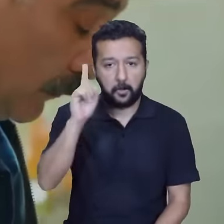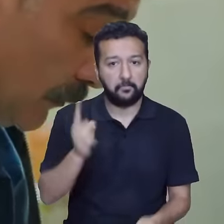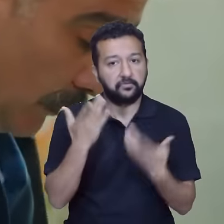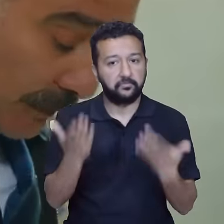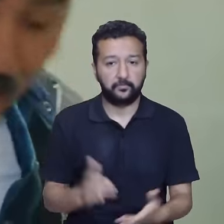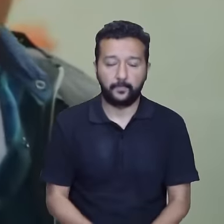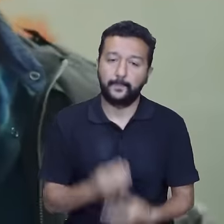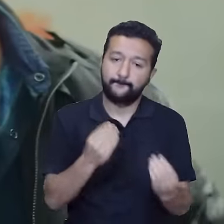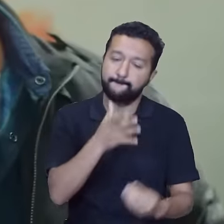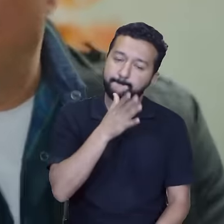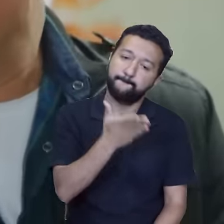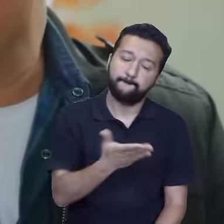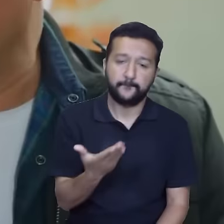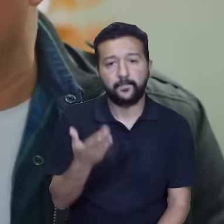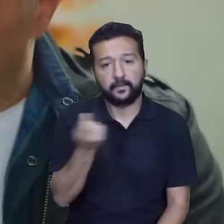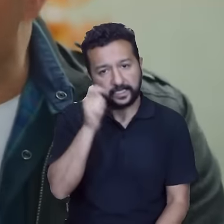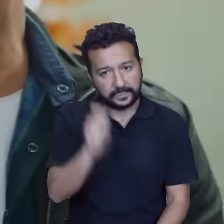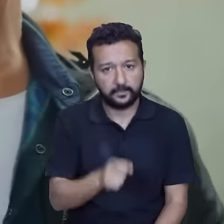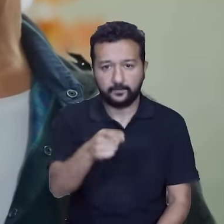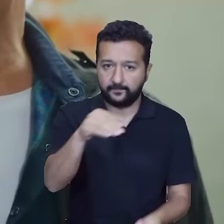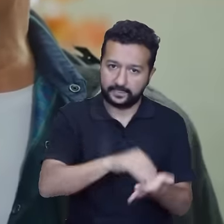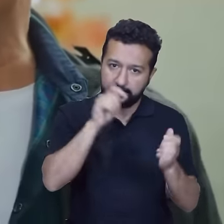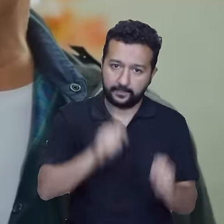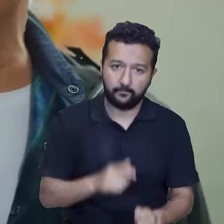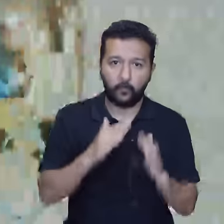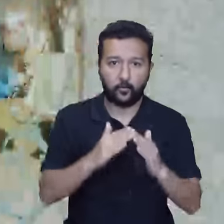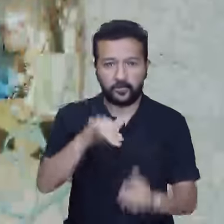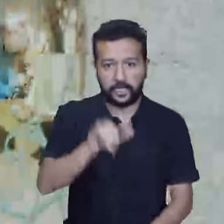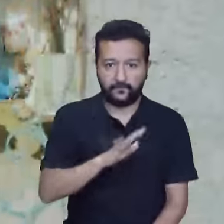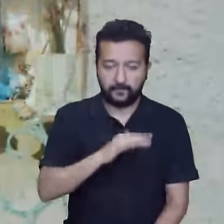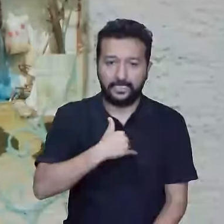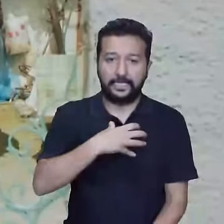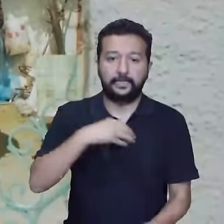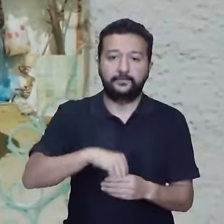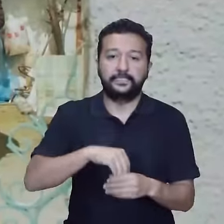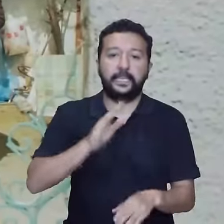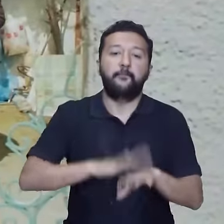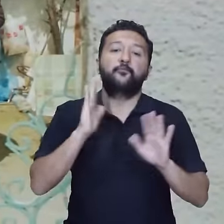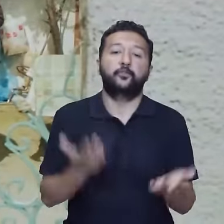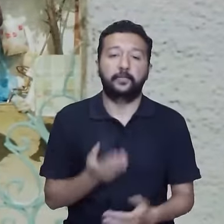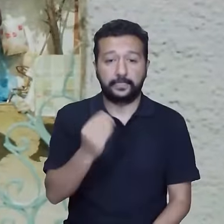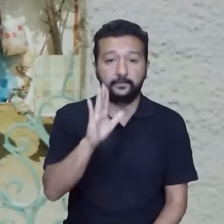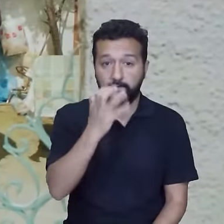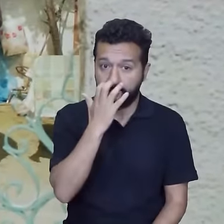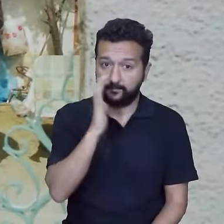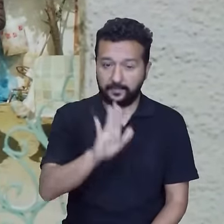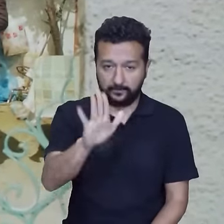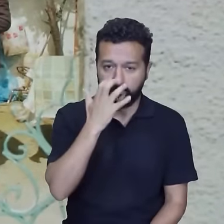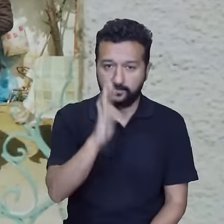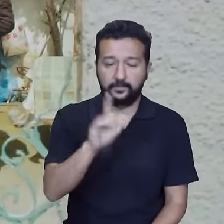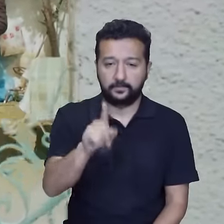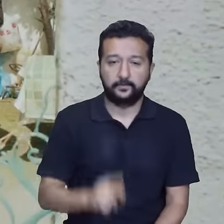Allah. İyi o zaman tamam. Ver bir şeyler ya, at bir şeyler yani. Komşuluk hakkı var. Ben kendim için yapmıyorum ki. İyi, iyi bekle,